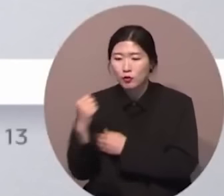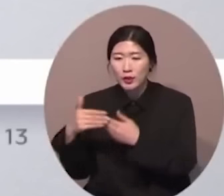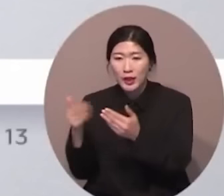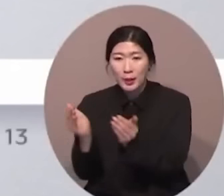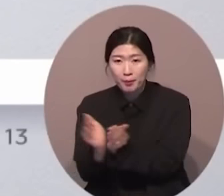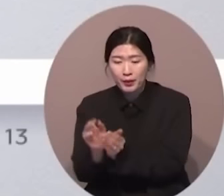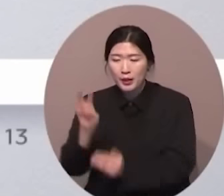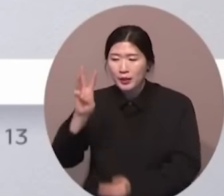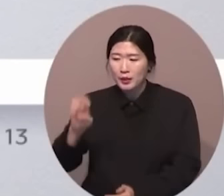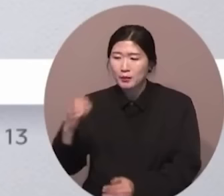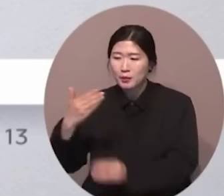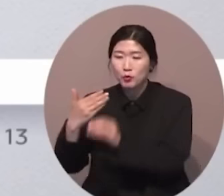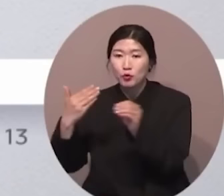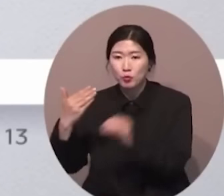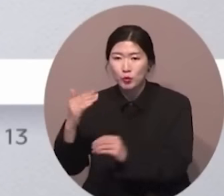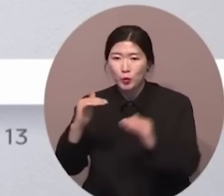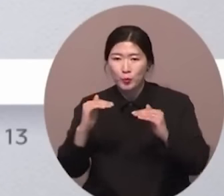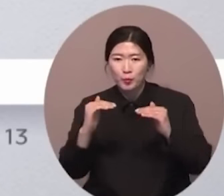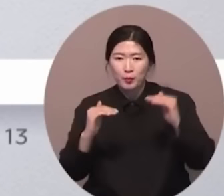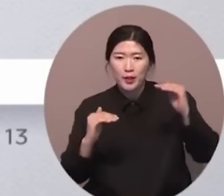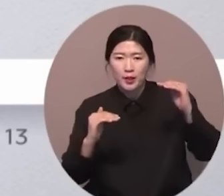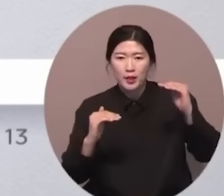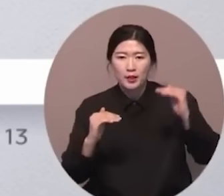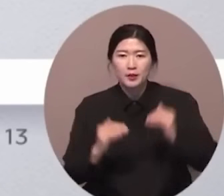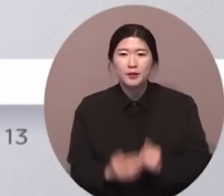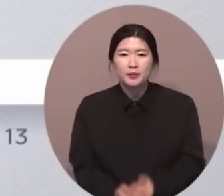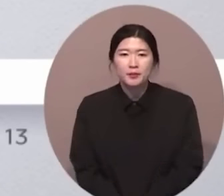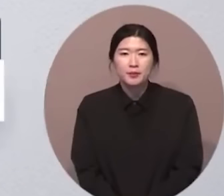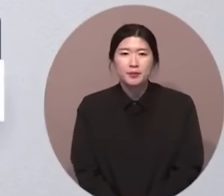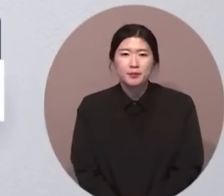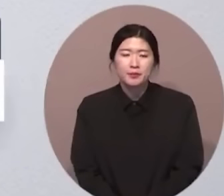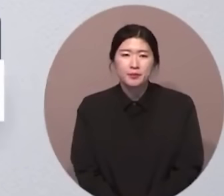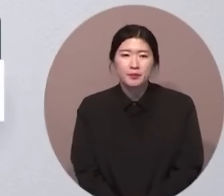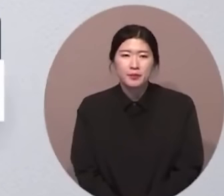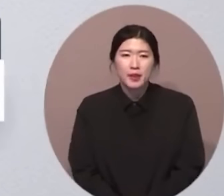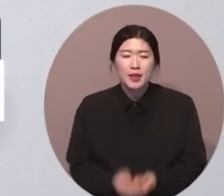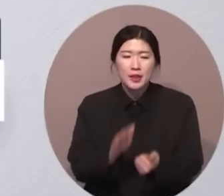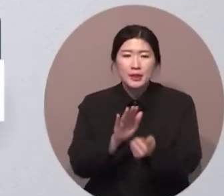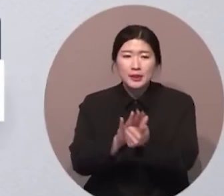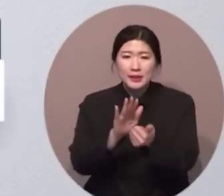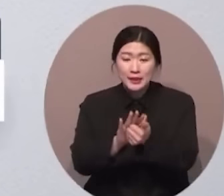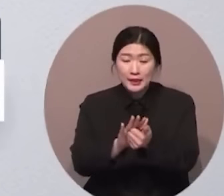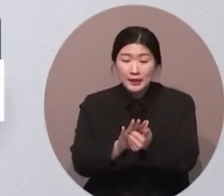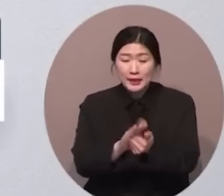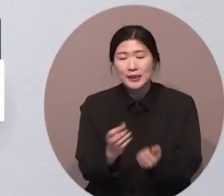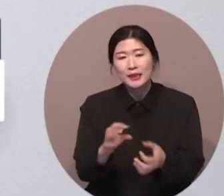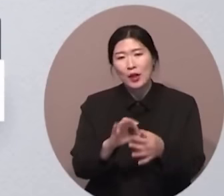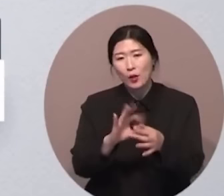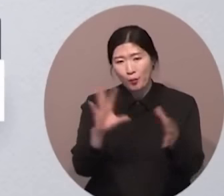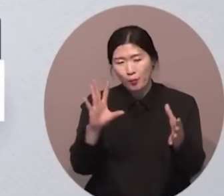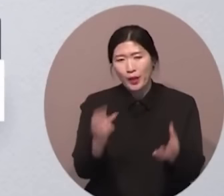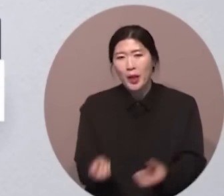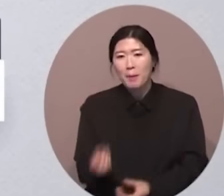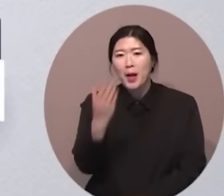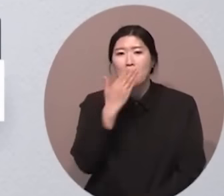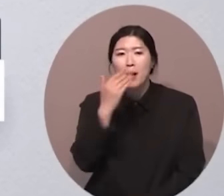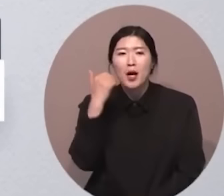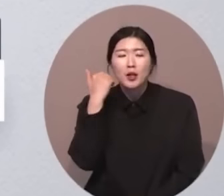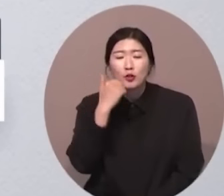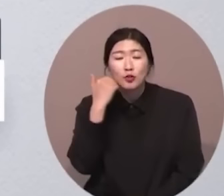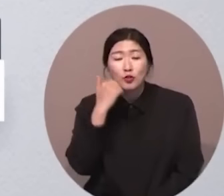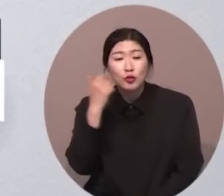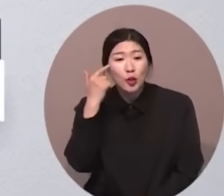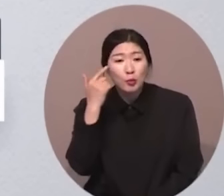후보 39% 오차범위 밖에서 앞섭니다지지 여부와 상관없이 어느 후보가 당성 가능성이